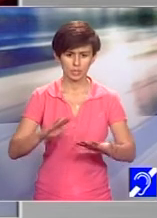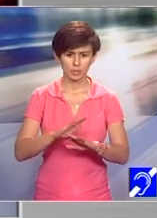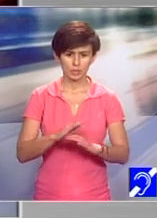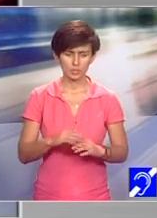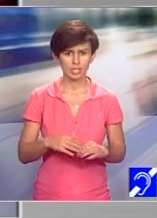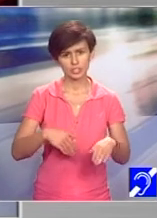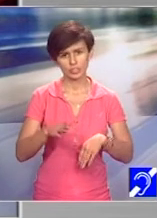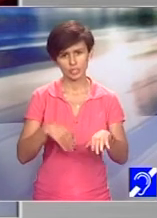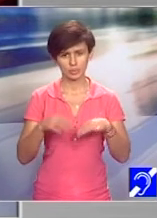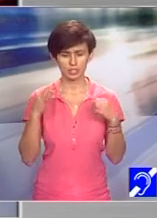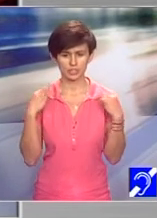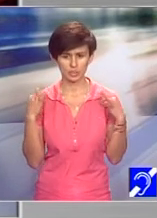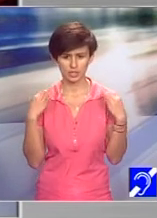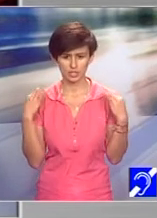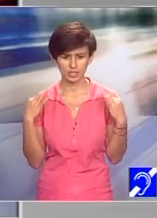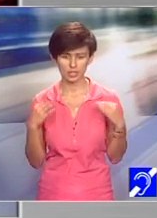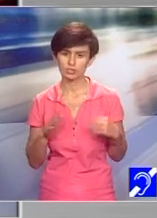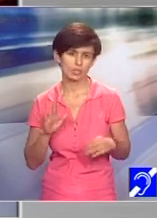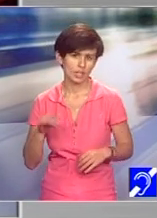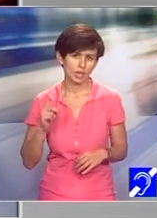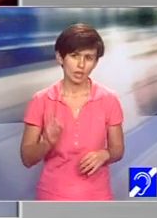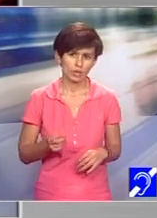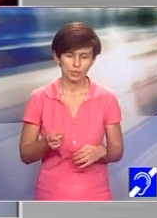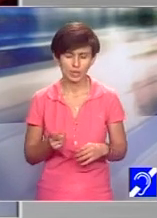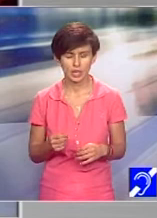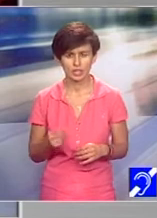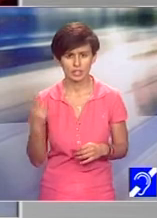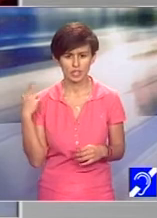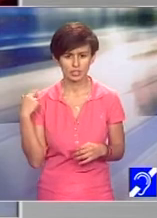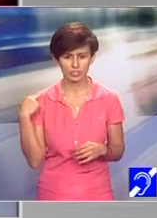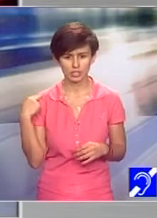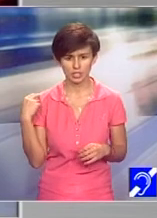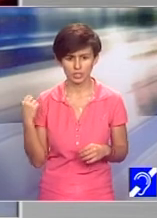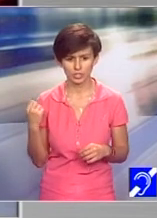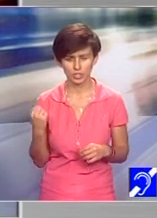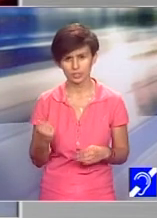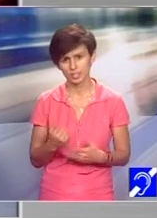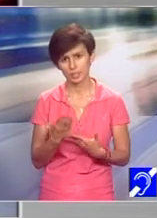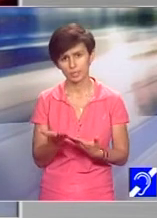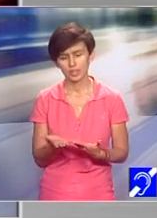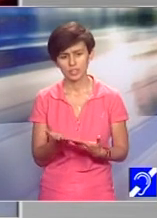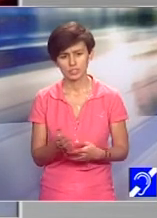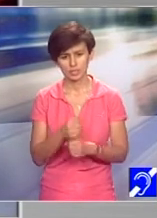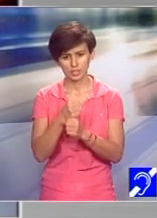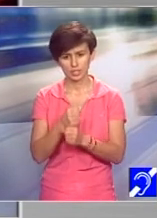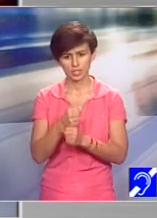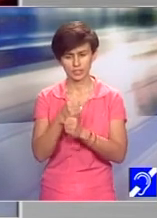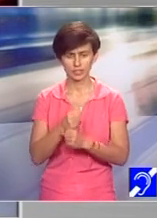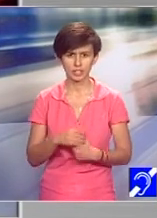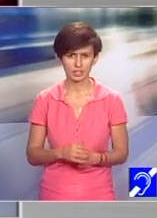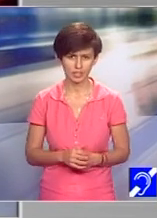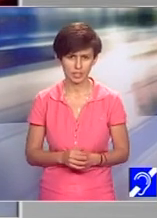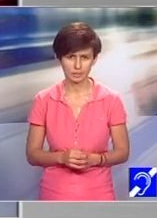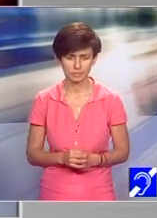Ministerul Sănătății îi vine obligația, să spunem, ca și patron al nostru, să ne asigure o finanțare.